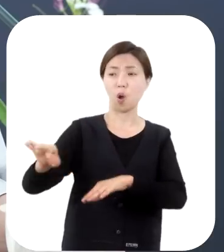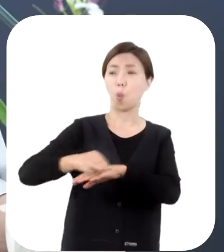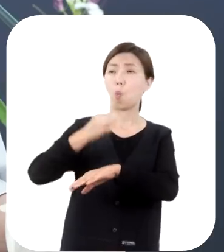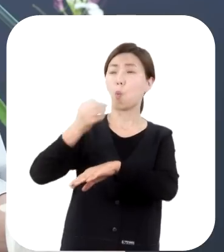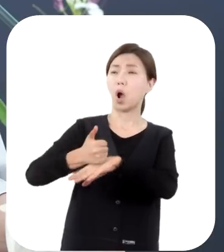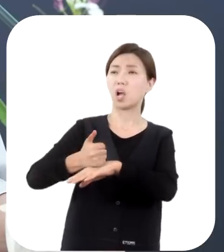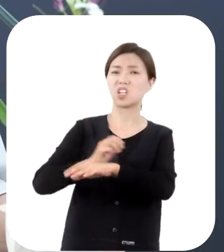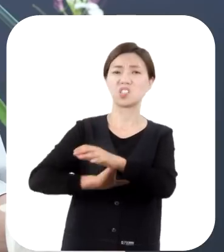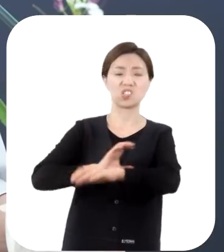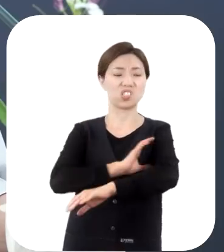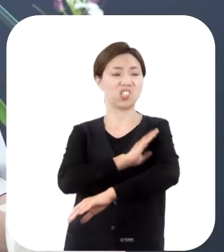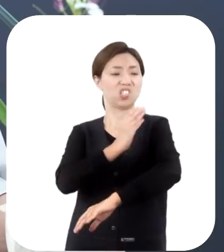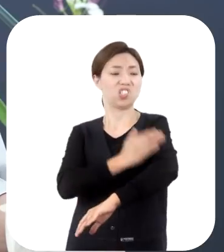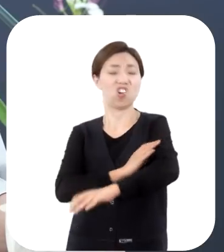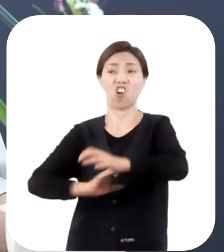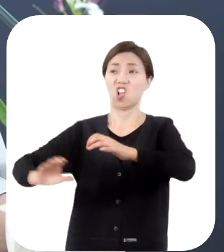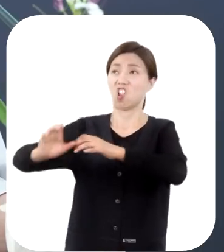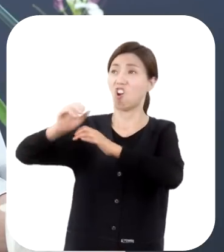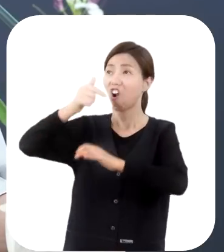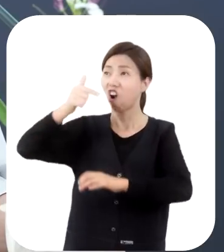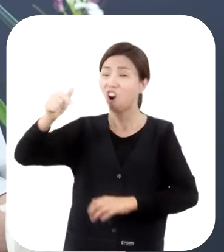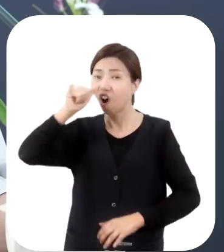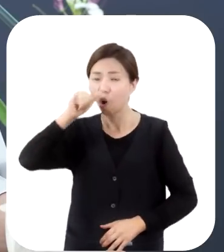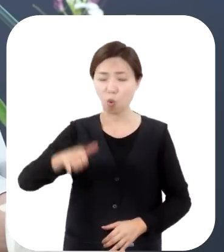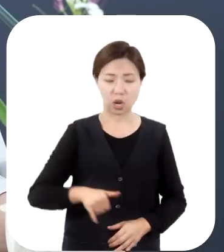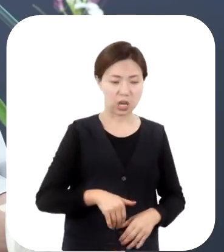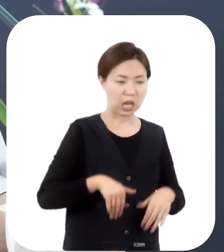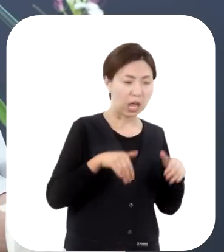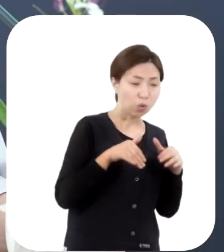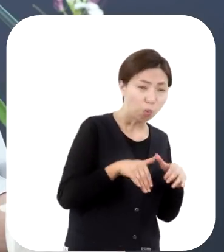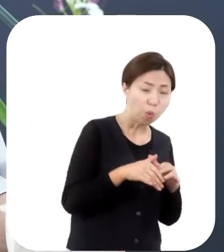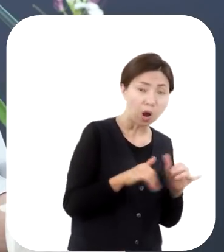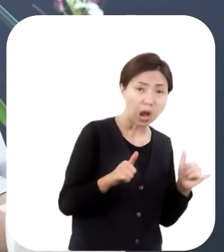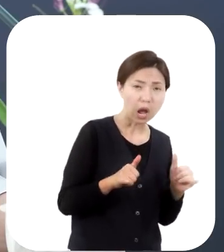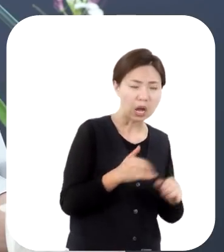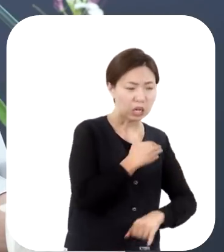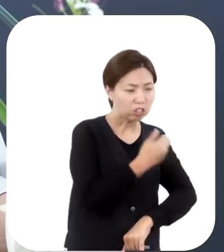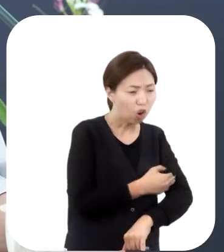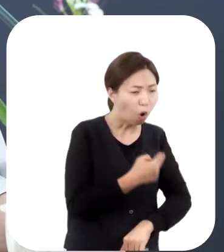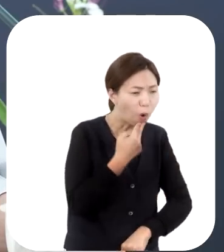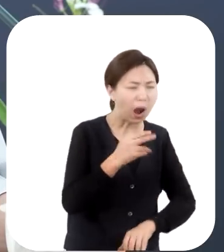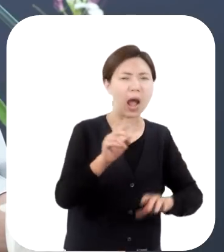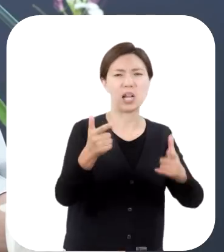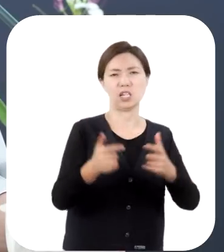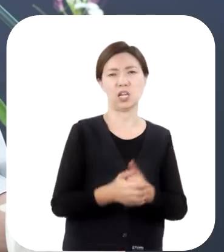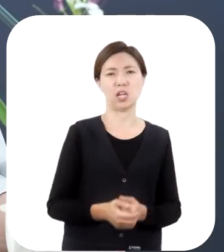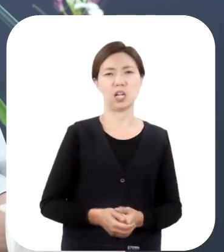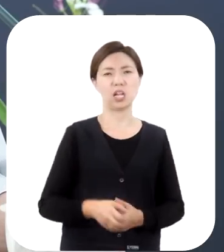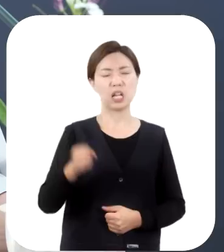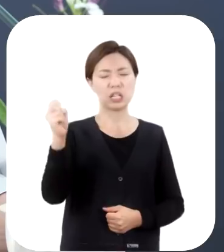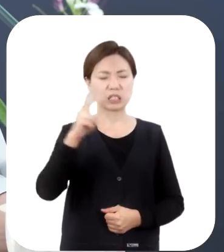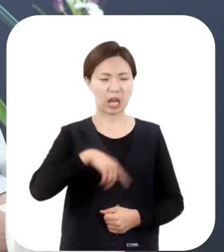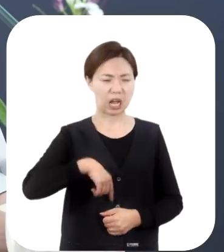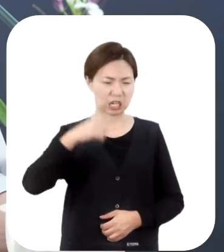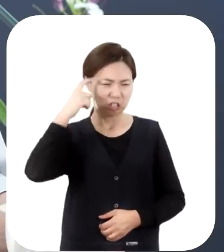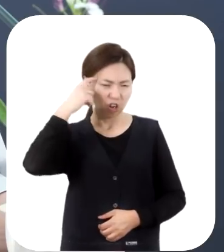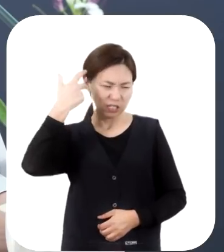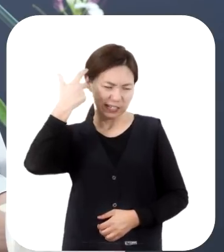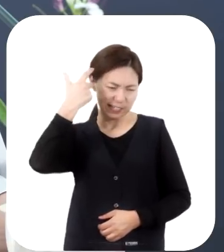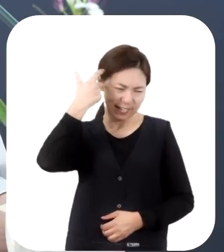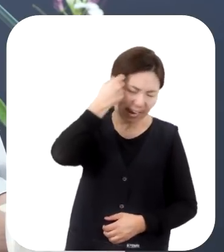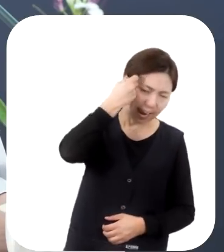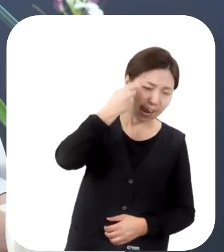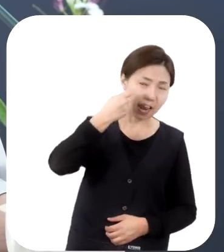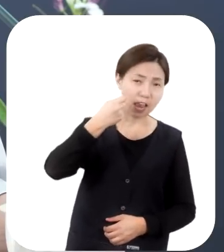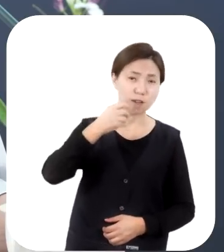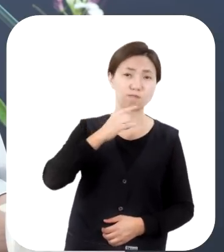우월성은 그 어디에도 없고, 노예의 열등성도 그 어디에도 없고, 다만 그렇게 정신적으로